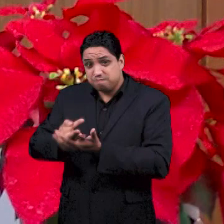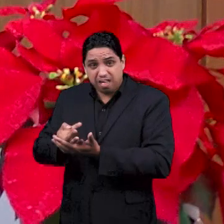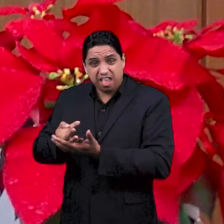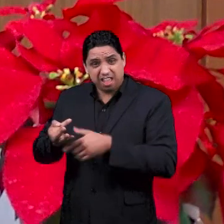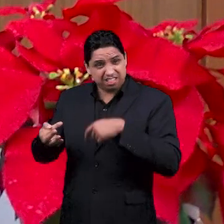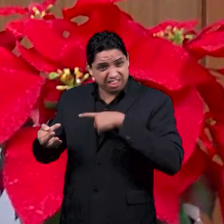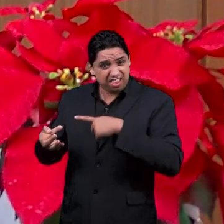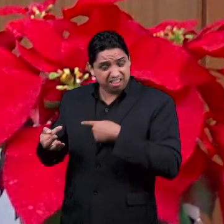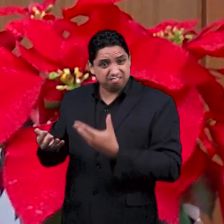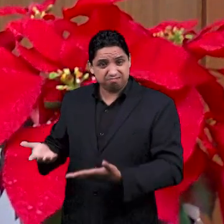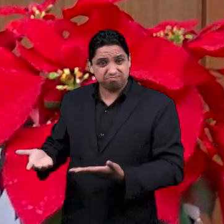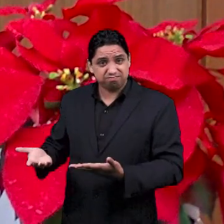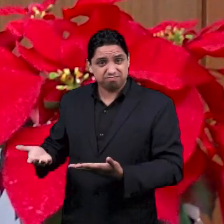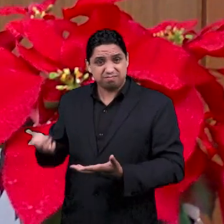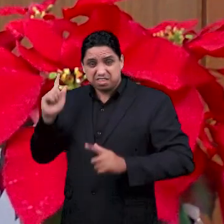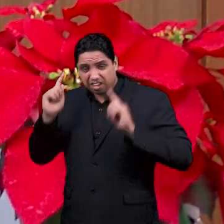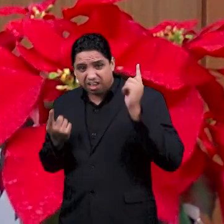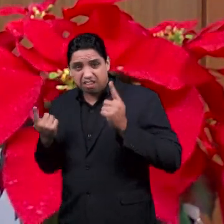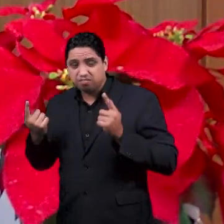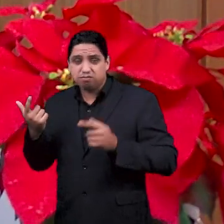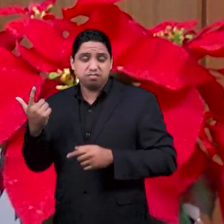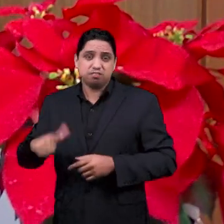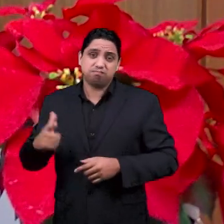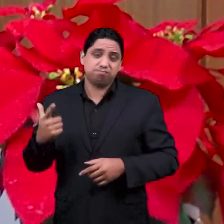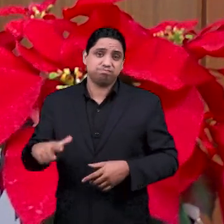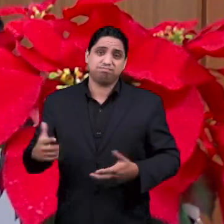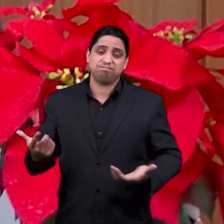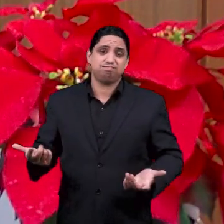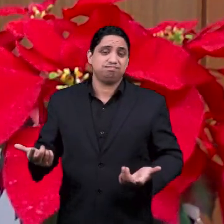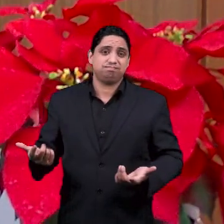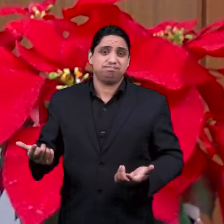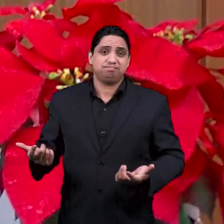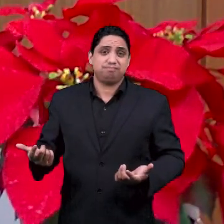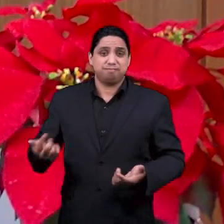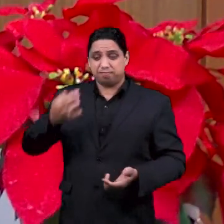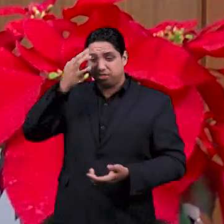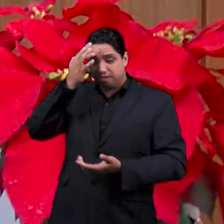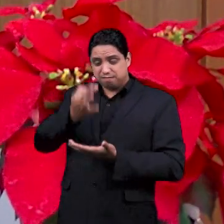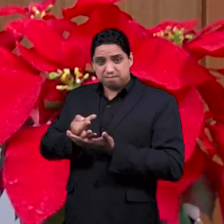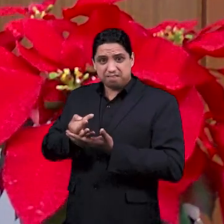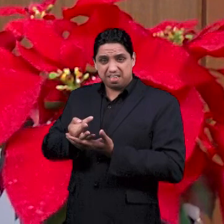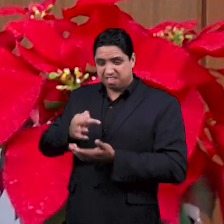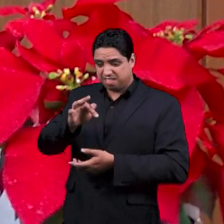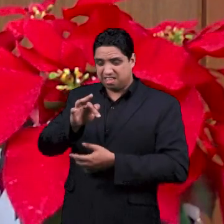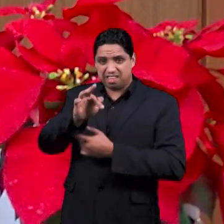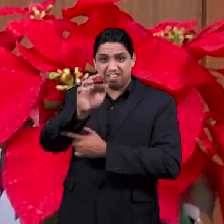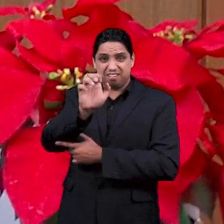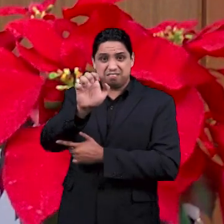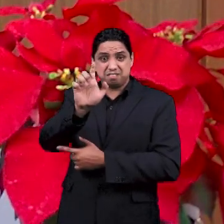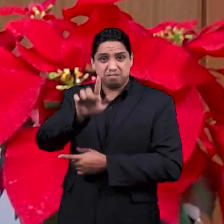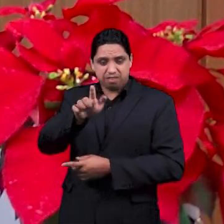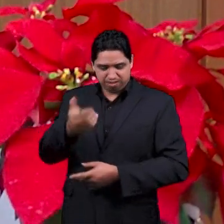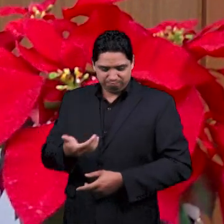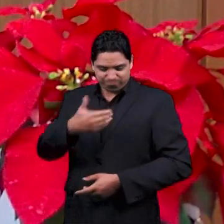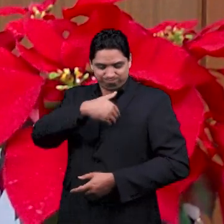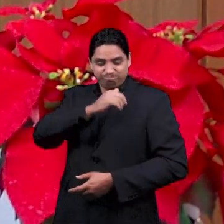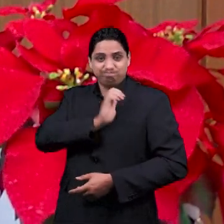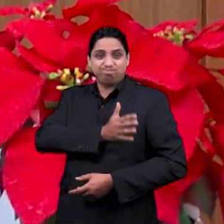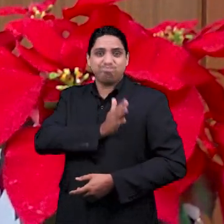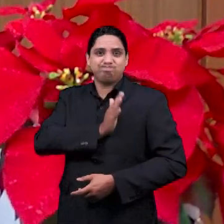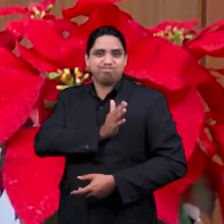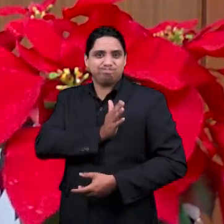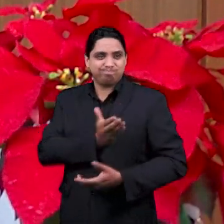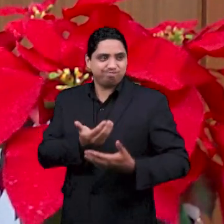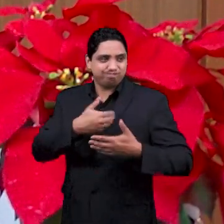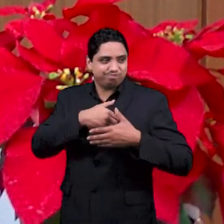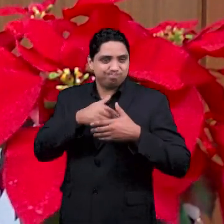не работает. В пророческом это не работает. В пророческом ты проповедуешь слово наилучшим образом, конечно, но